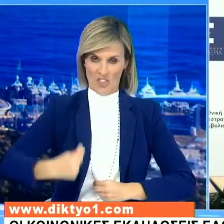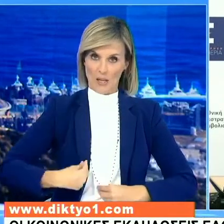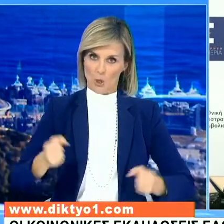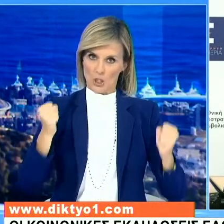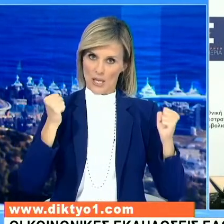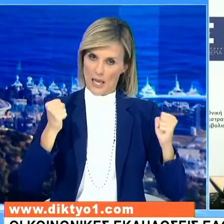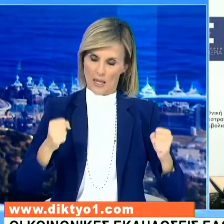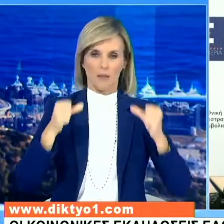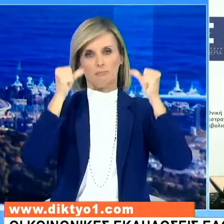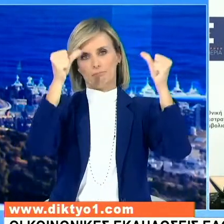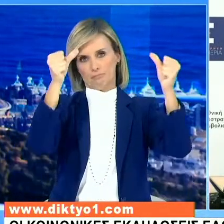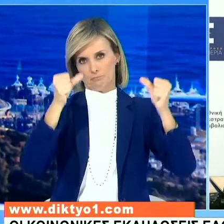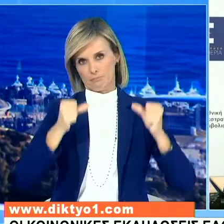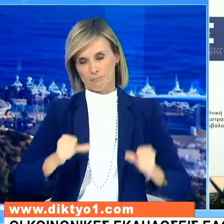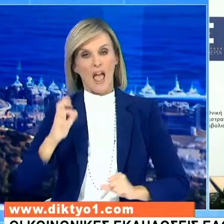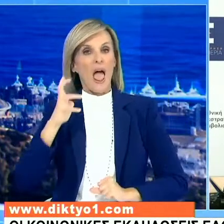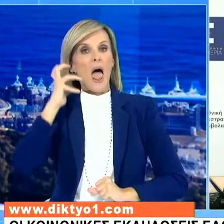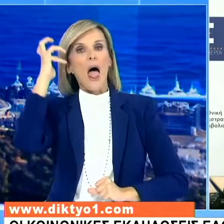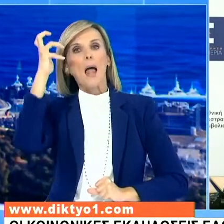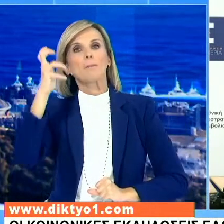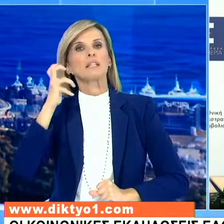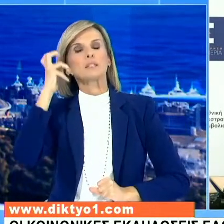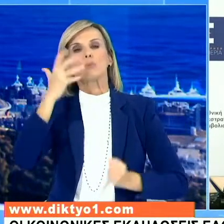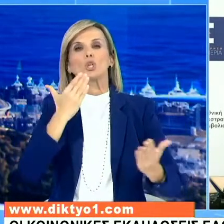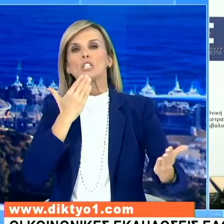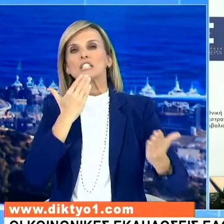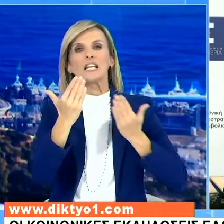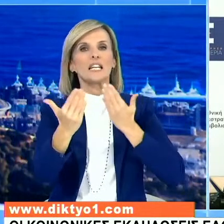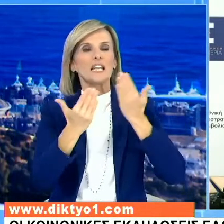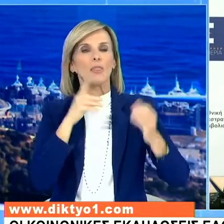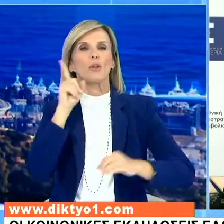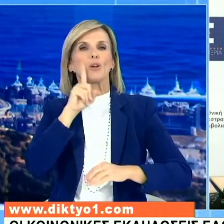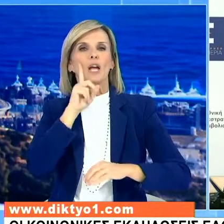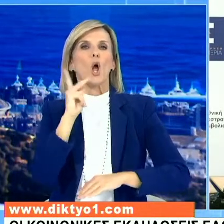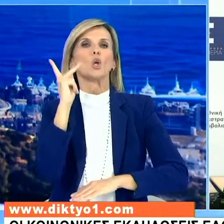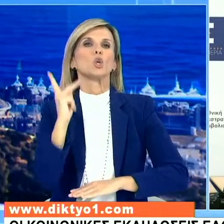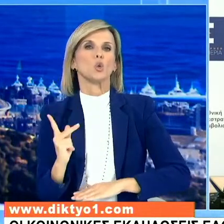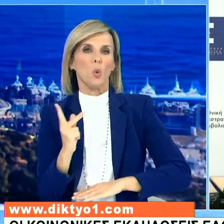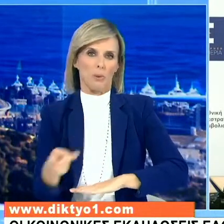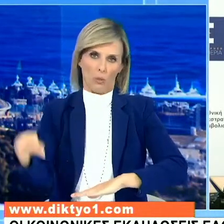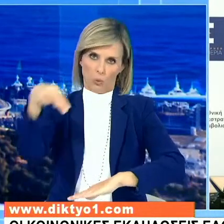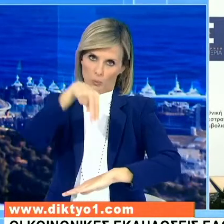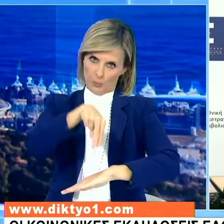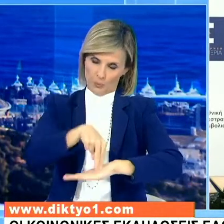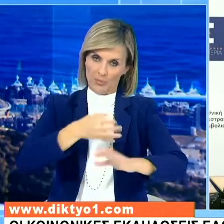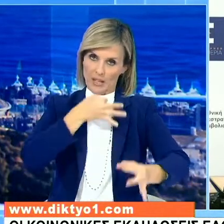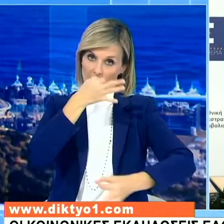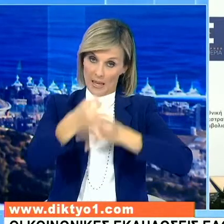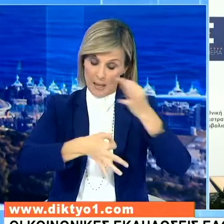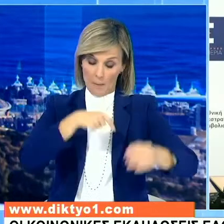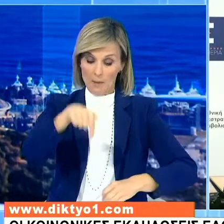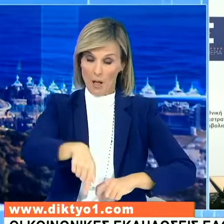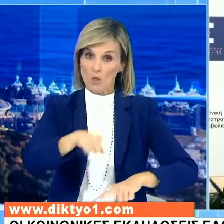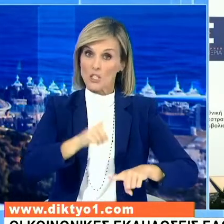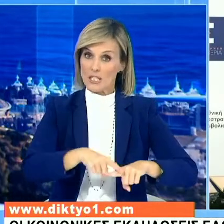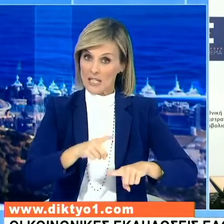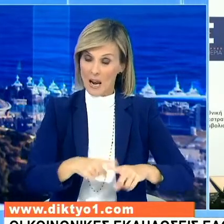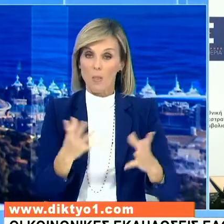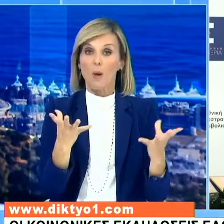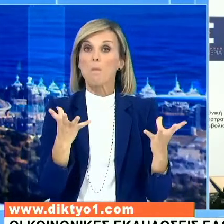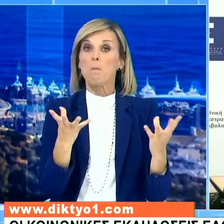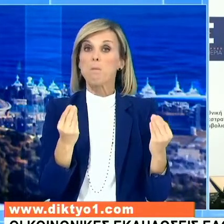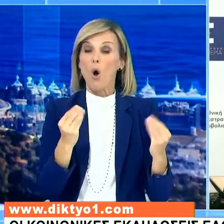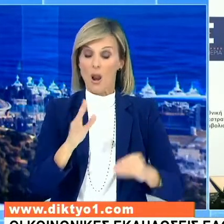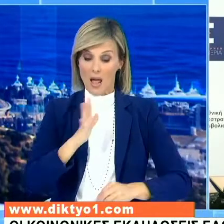πρόσφατα σε επιστημονικό συνέδριο η κυρία Κοντοπίδου, υπεύθυνη της επιτήρησης, έδειξαν ότι στη χώρα μας οι ανεμβολίαστοι